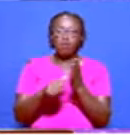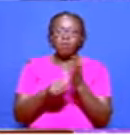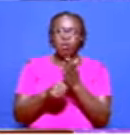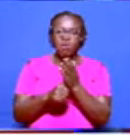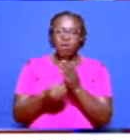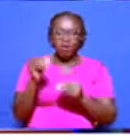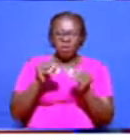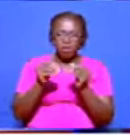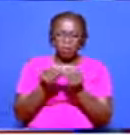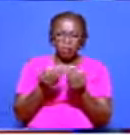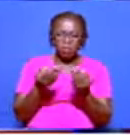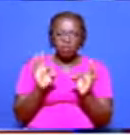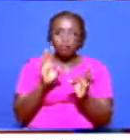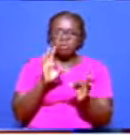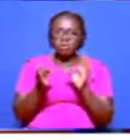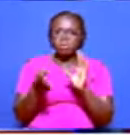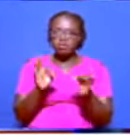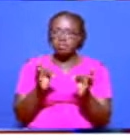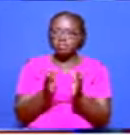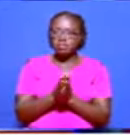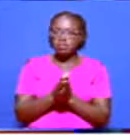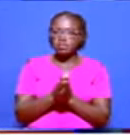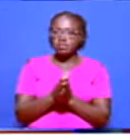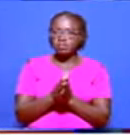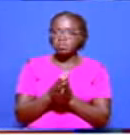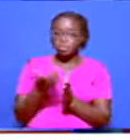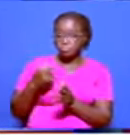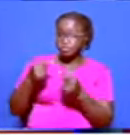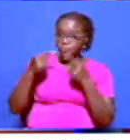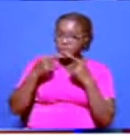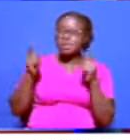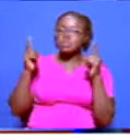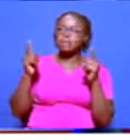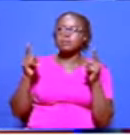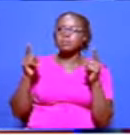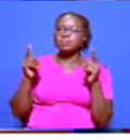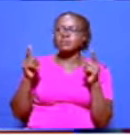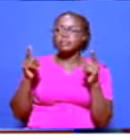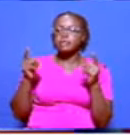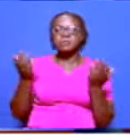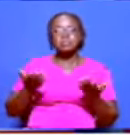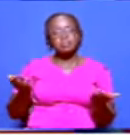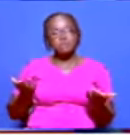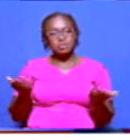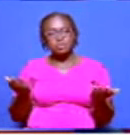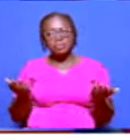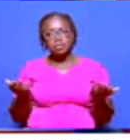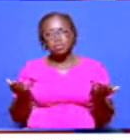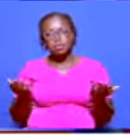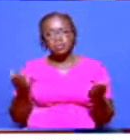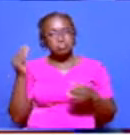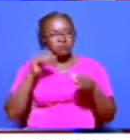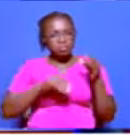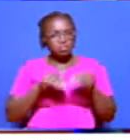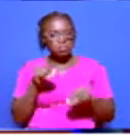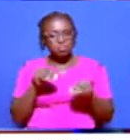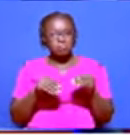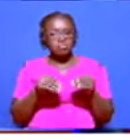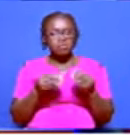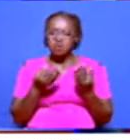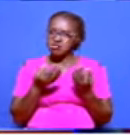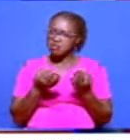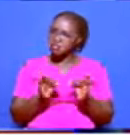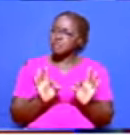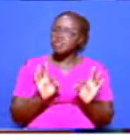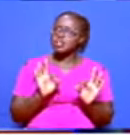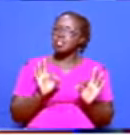na huru. Because we are the ones who pronounce whether the election was free,